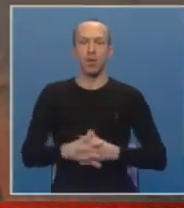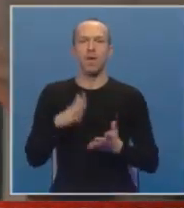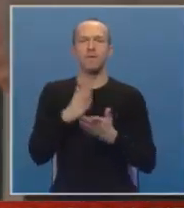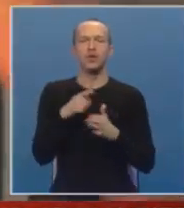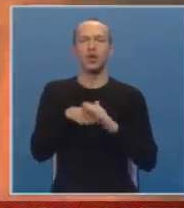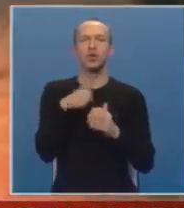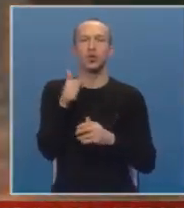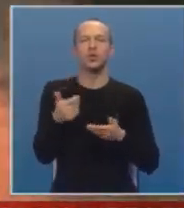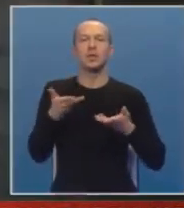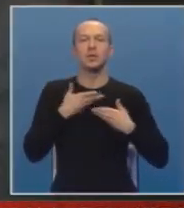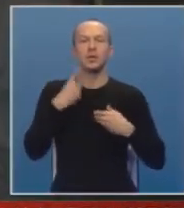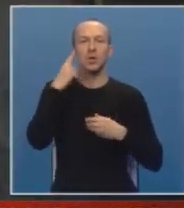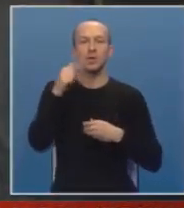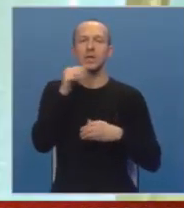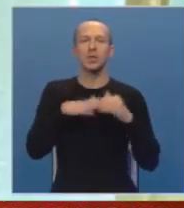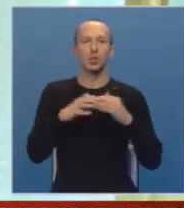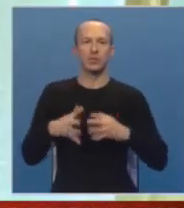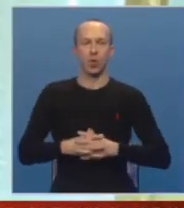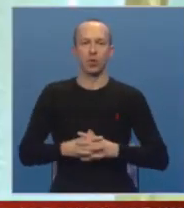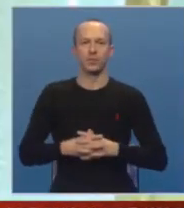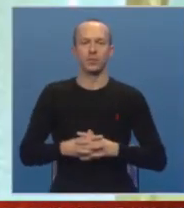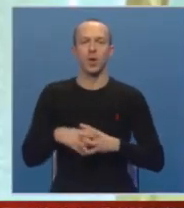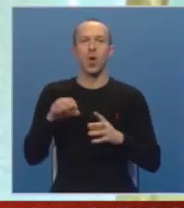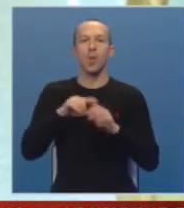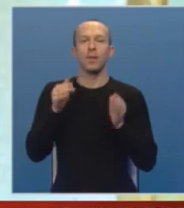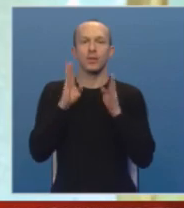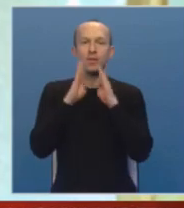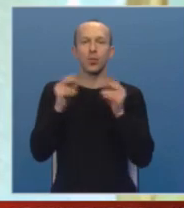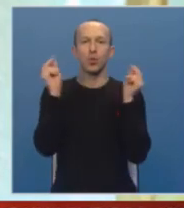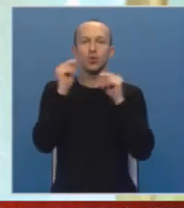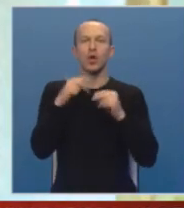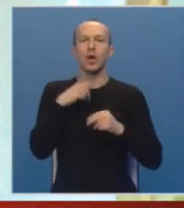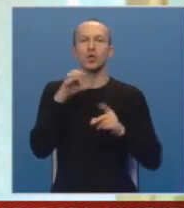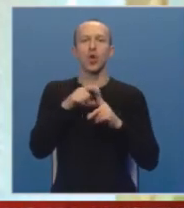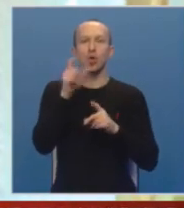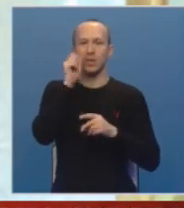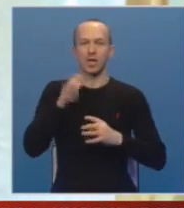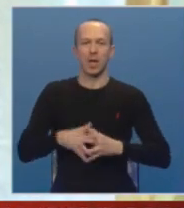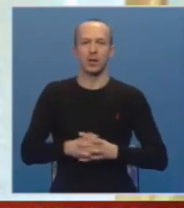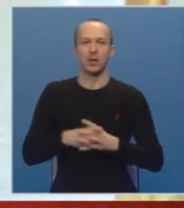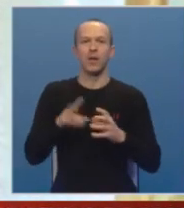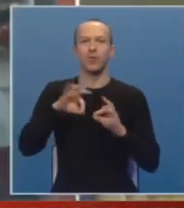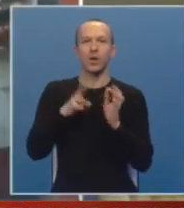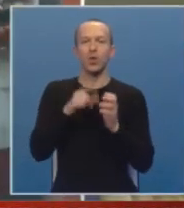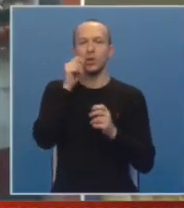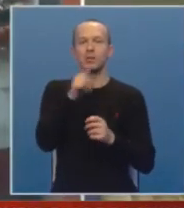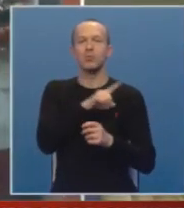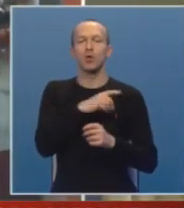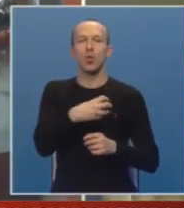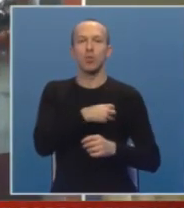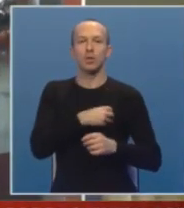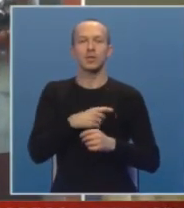je kroz godine sticao znanje i iskustvo. O pravoslavlju i vjeri učio je, kaže, od oca. Vojin je otac poginulog